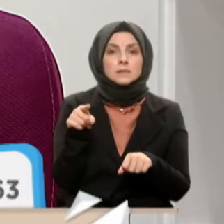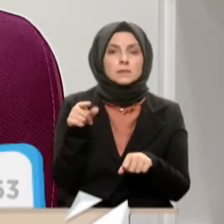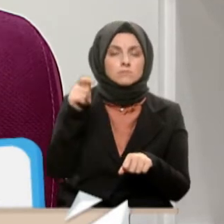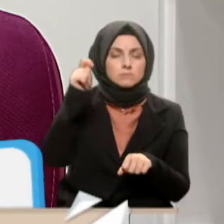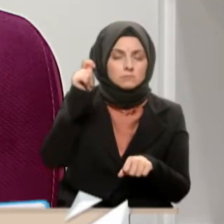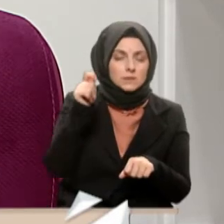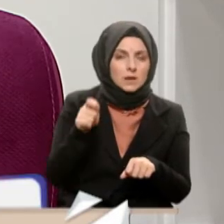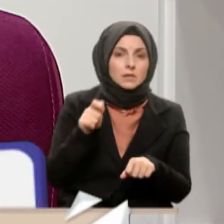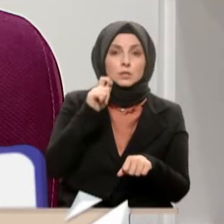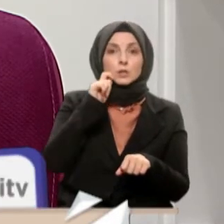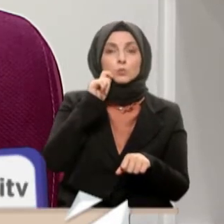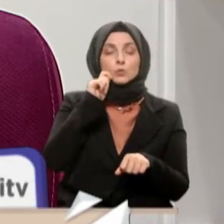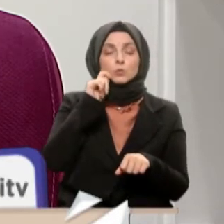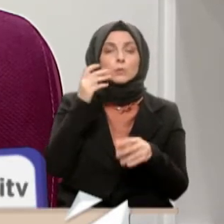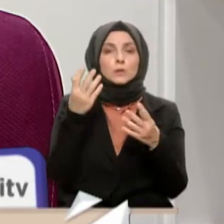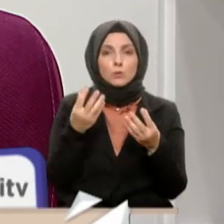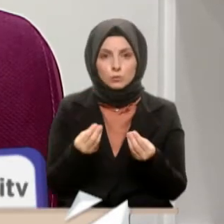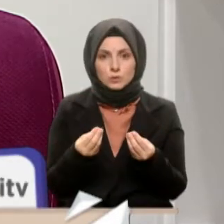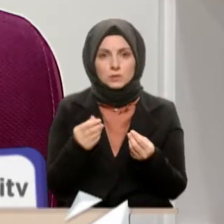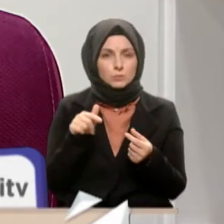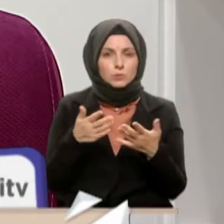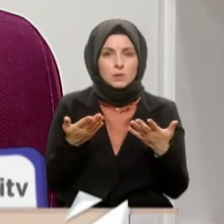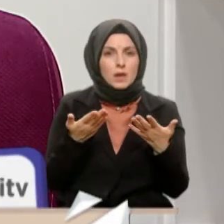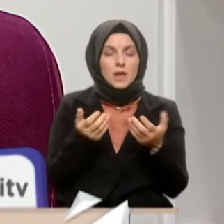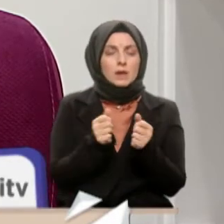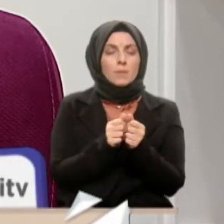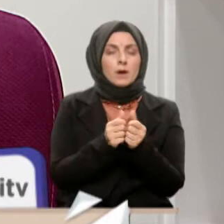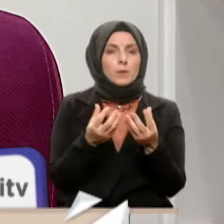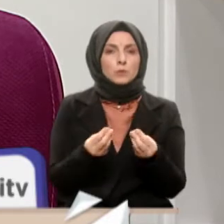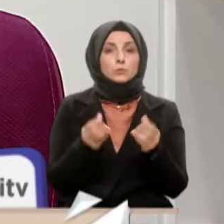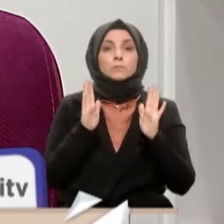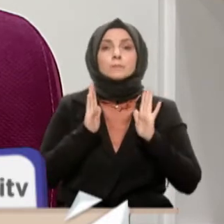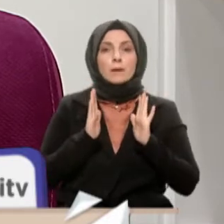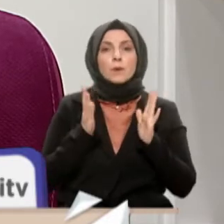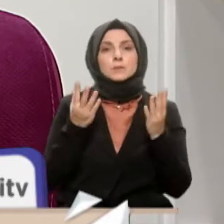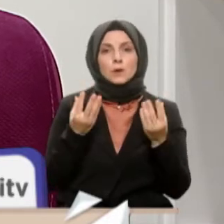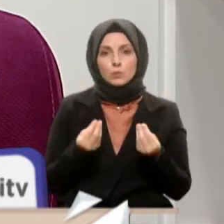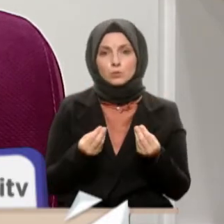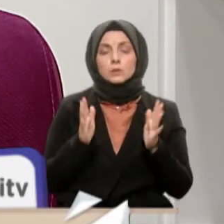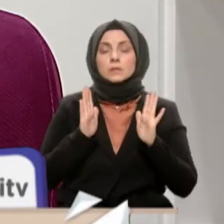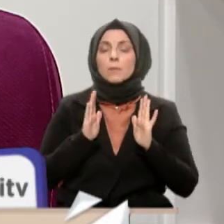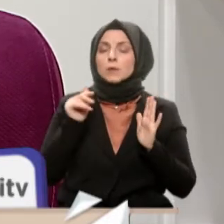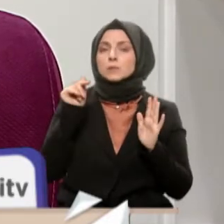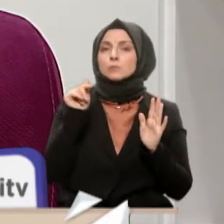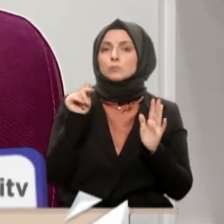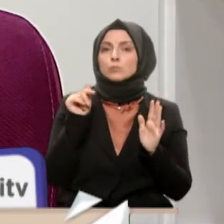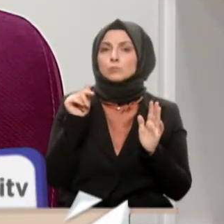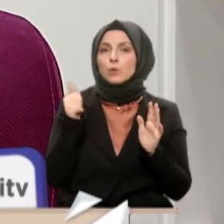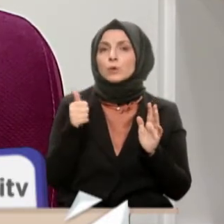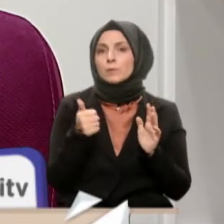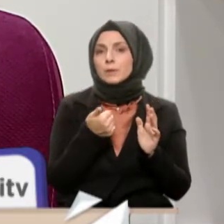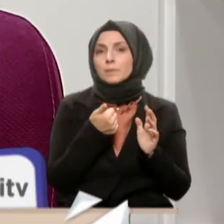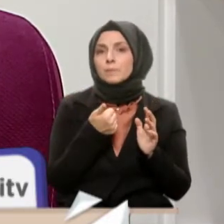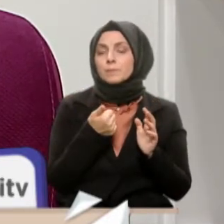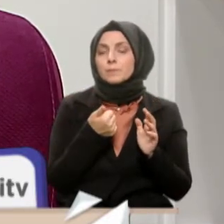olsanız ki bu ne ile olur en başta ibadetlerde namazda olur Başka şeylerle de olur namaz en büyük destekleyicidir geçerli